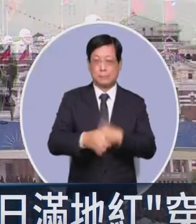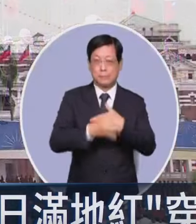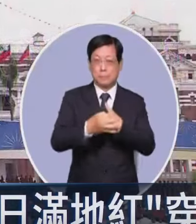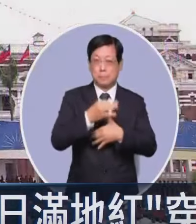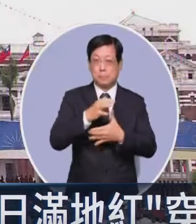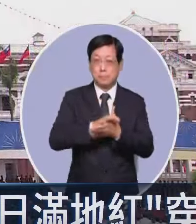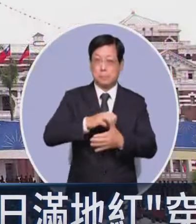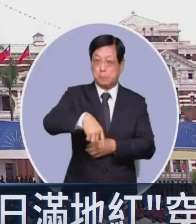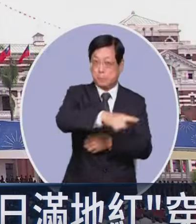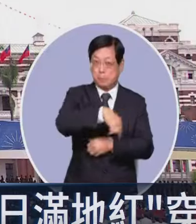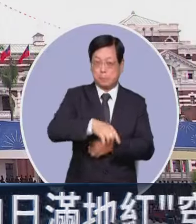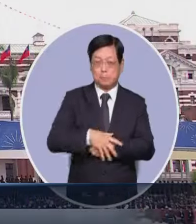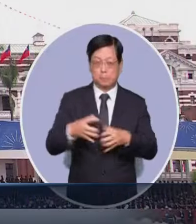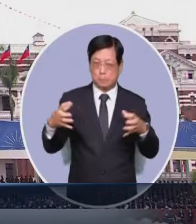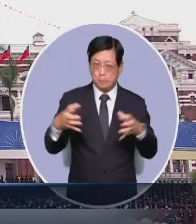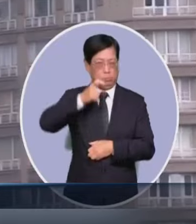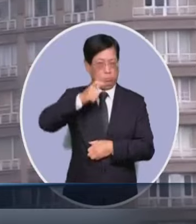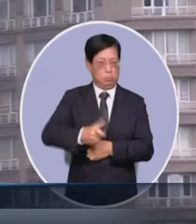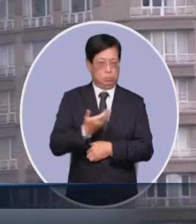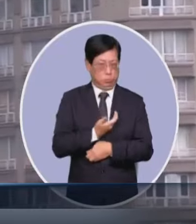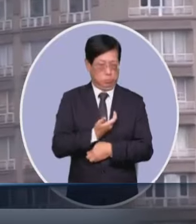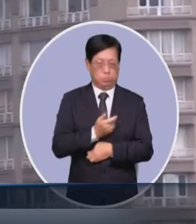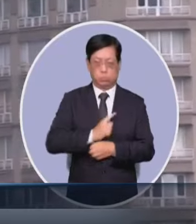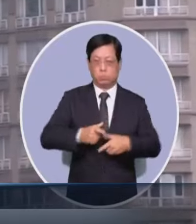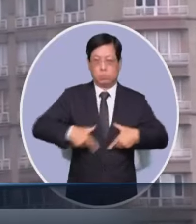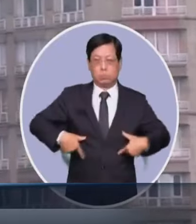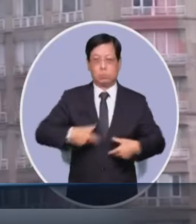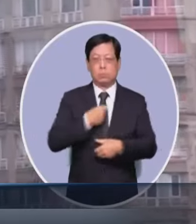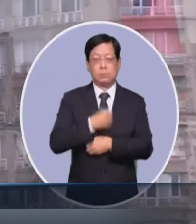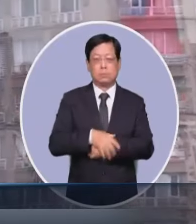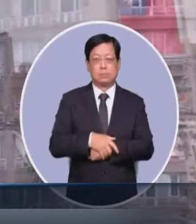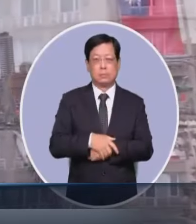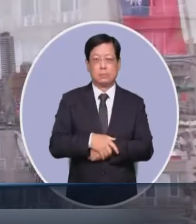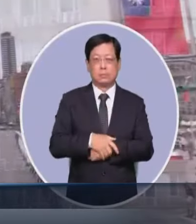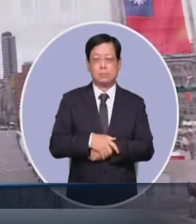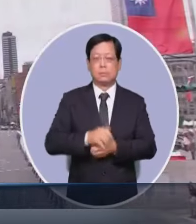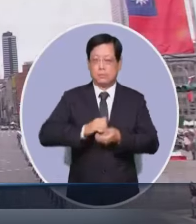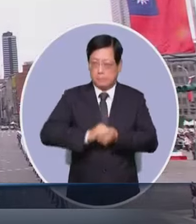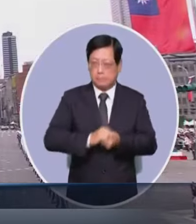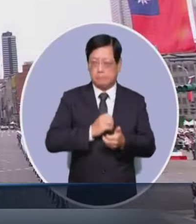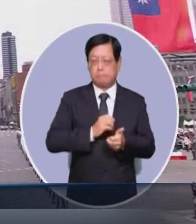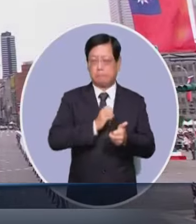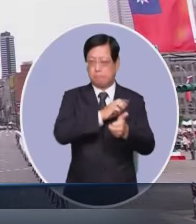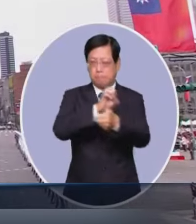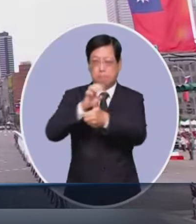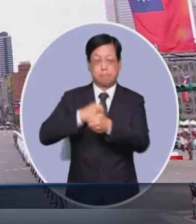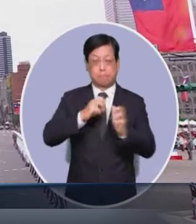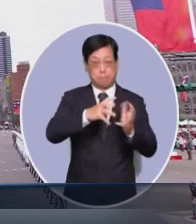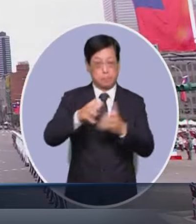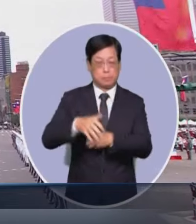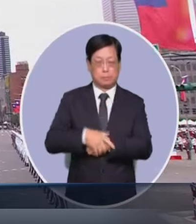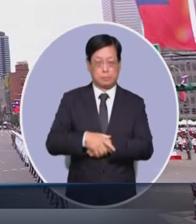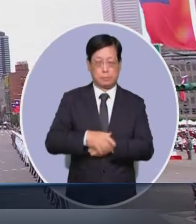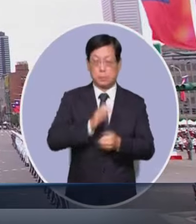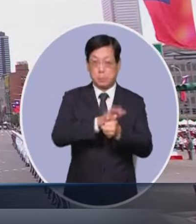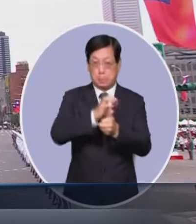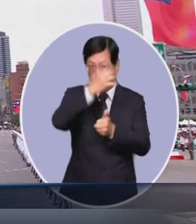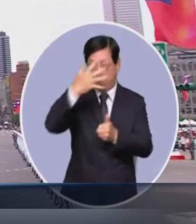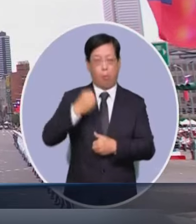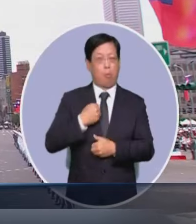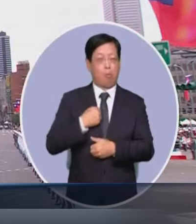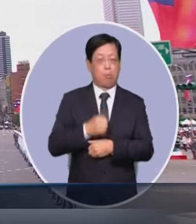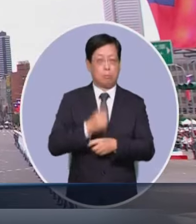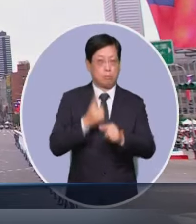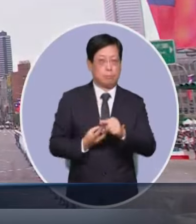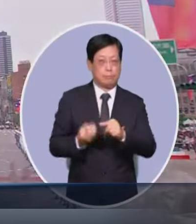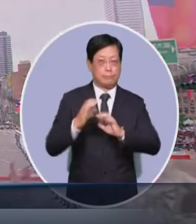生日快乐。 要有骨气，要有勇气，必须让世界知道，让年轻人知道，